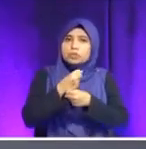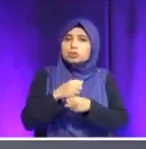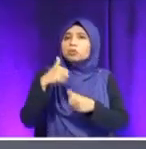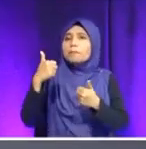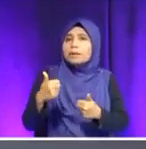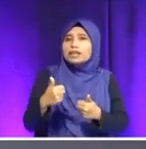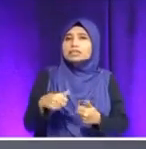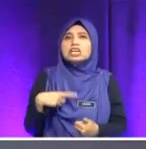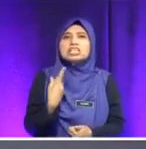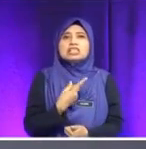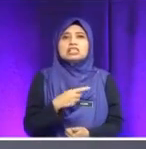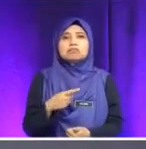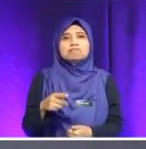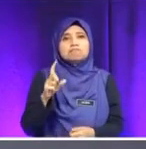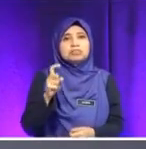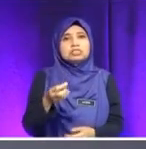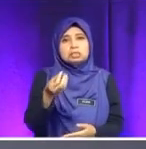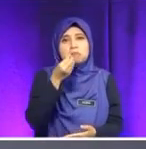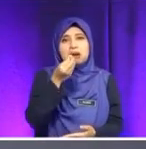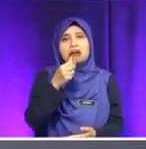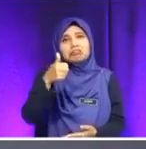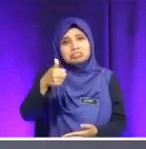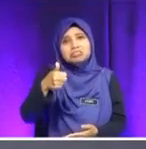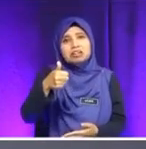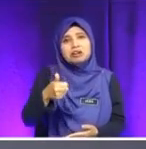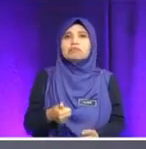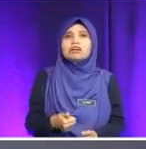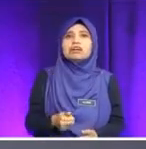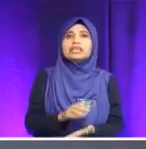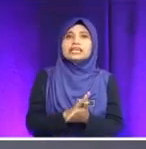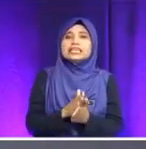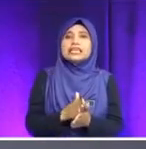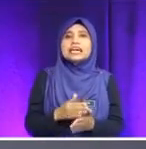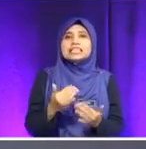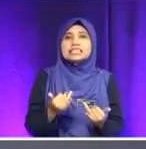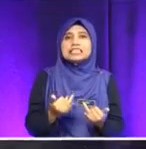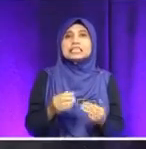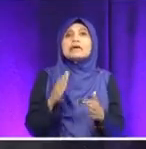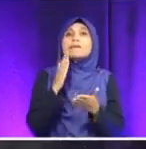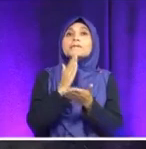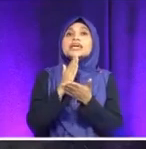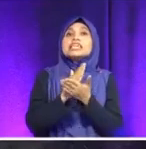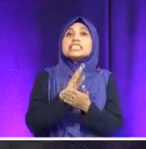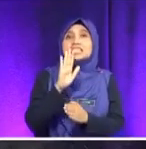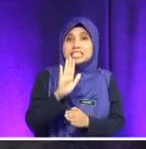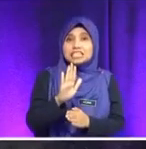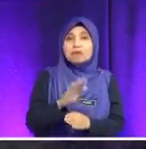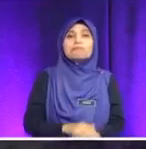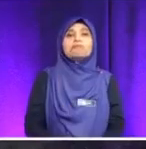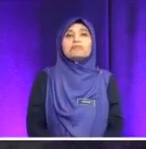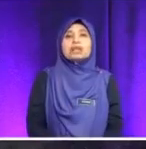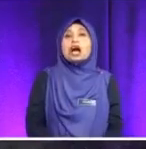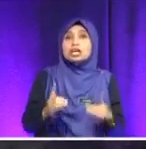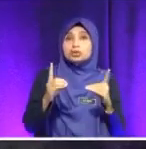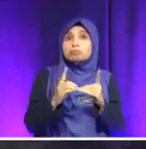rasa macam, uish, ini mesti masakan sedap ni. Saya pun nak order sekejap cikgu. Tapi betul, kita berehat seketika. Okey. Baik, murid-murid, jangan ke